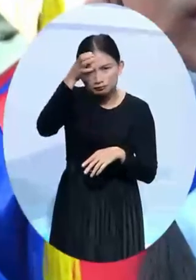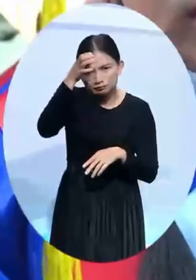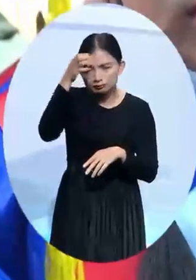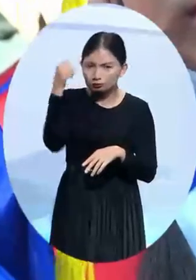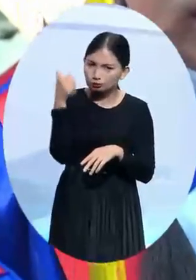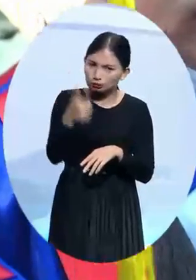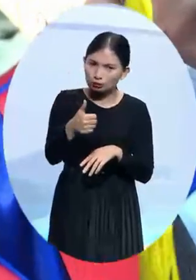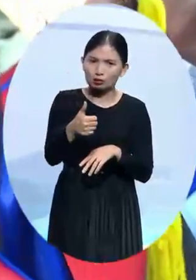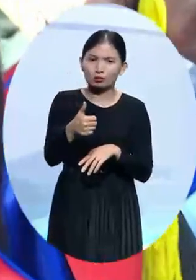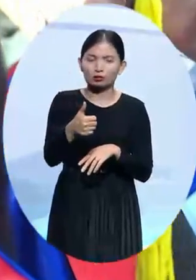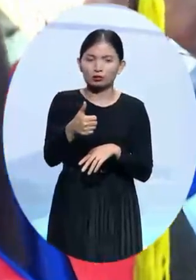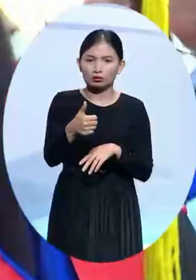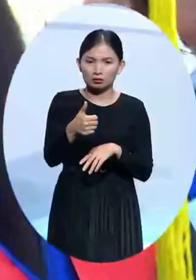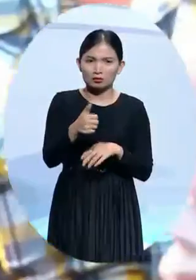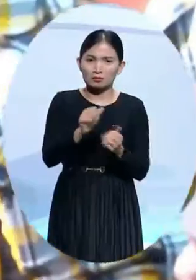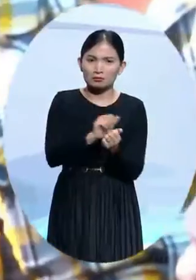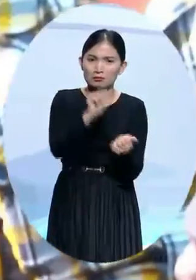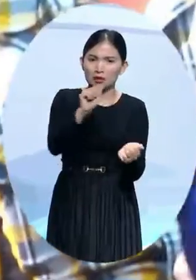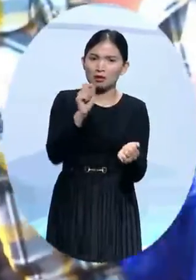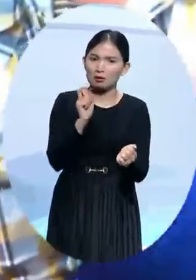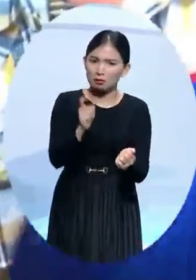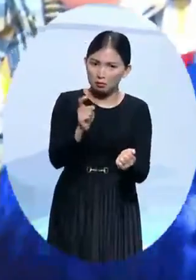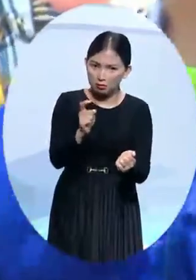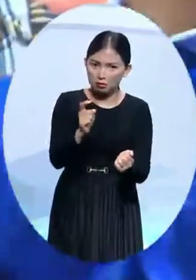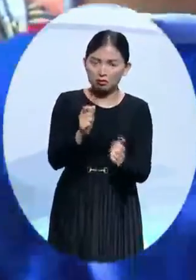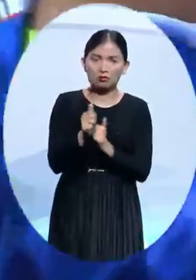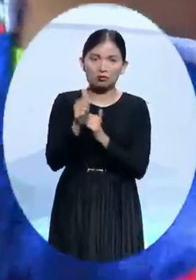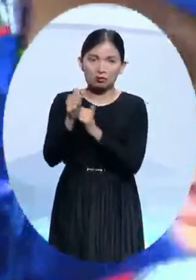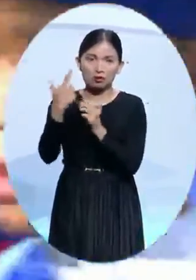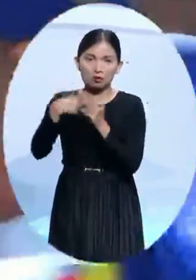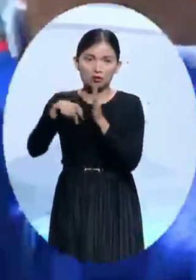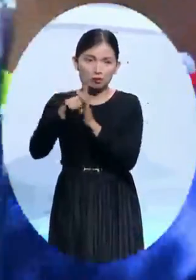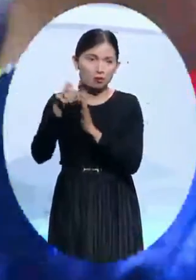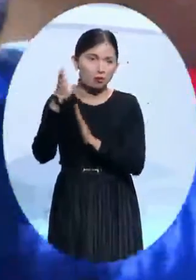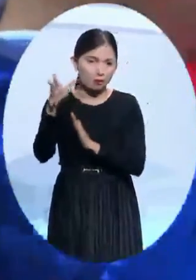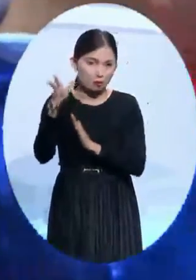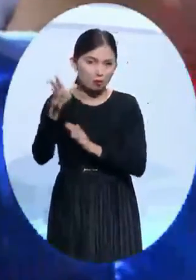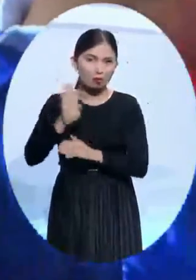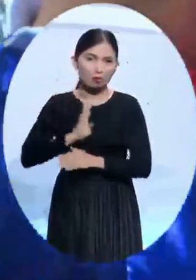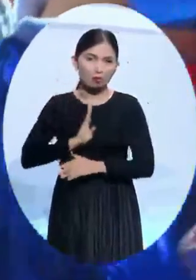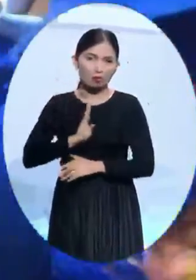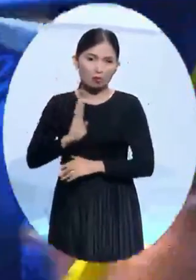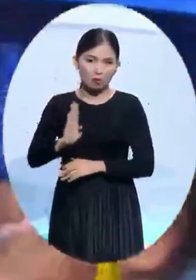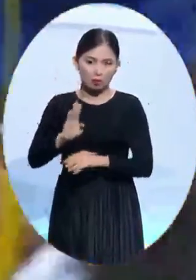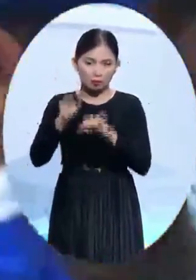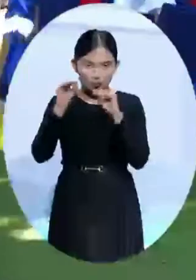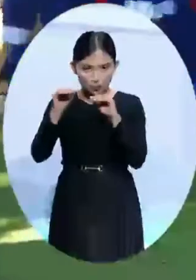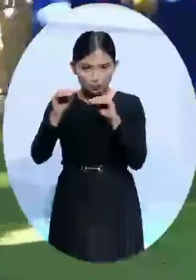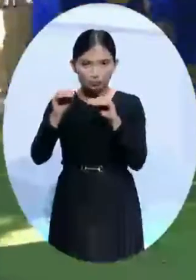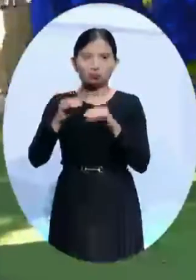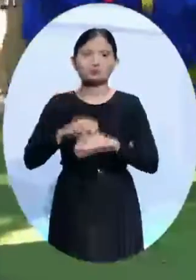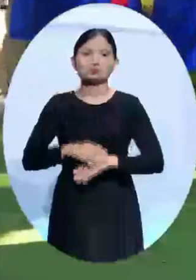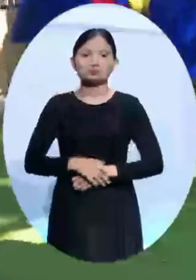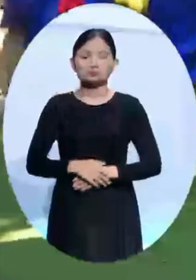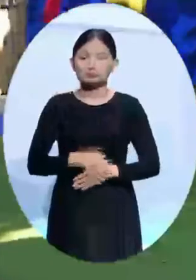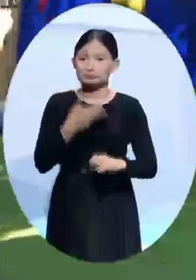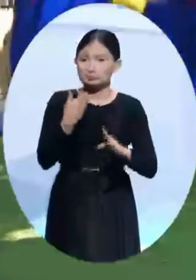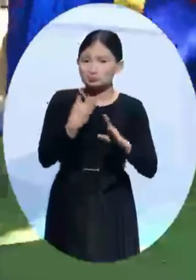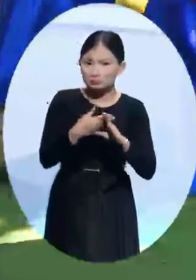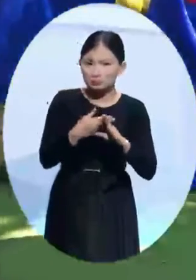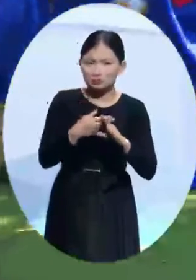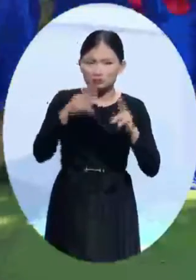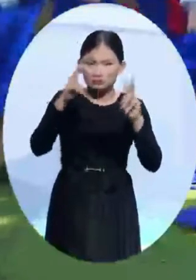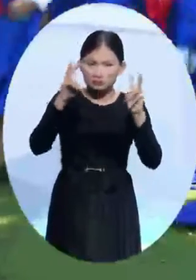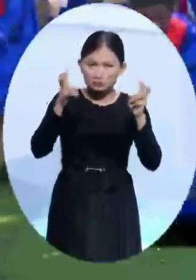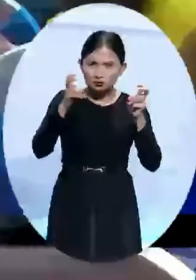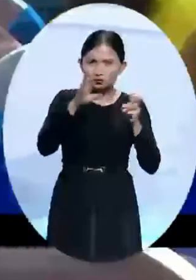tư điều lệ trường mầm non do Bộ Giáo dục và Đào tạo ban hành. Những năm qua, nhà trường đã gặt hái thành công nhất định nhờ phương pháp lấy trẻ làm